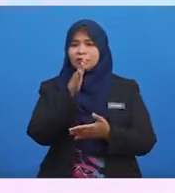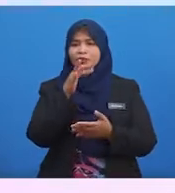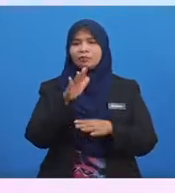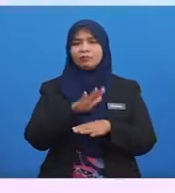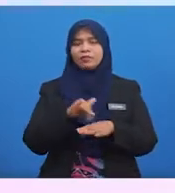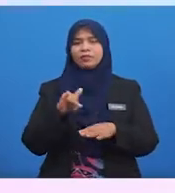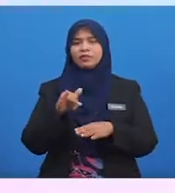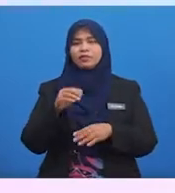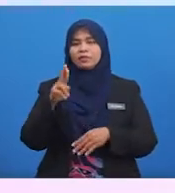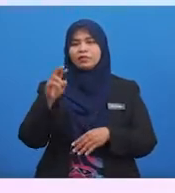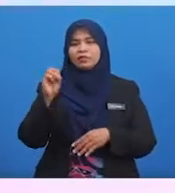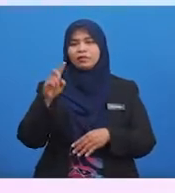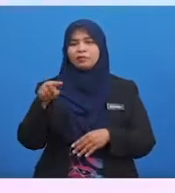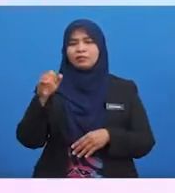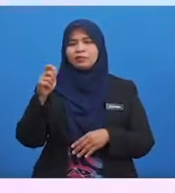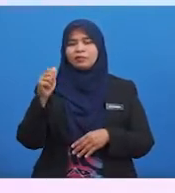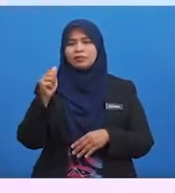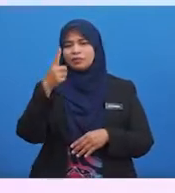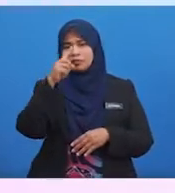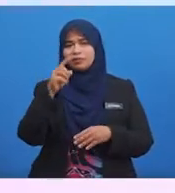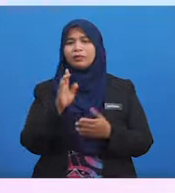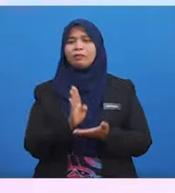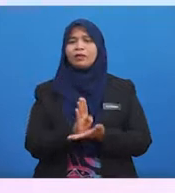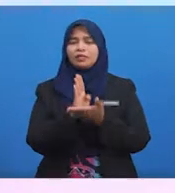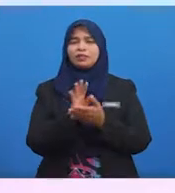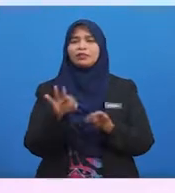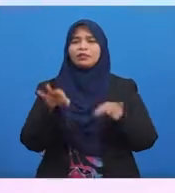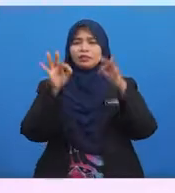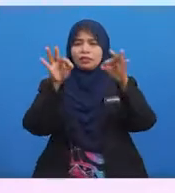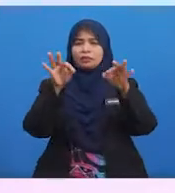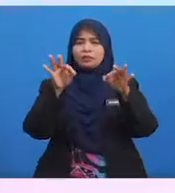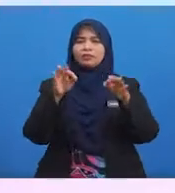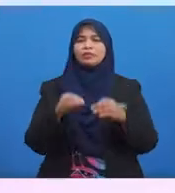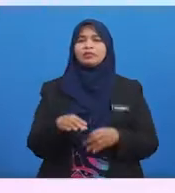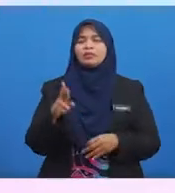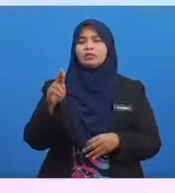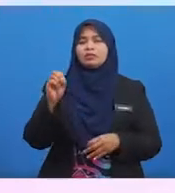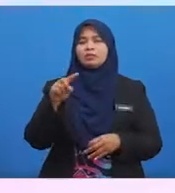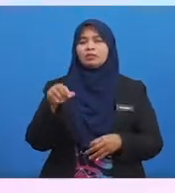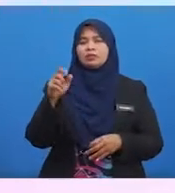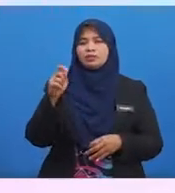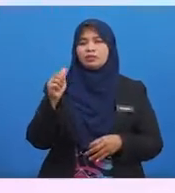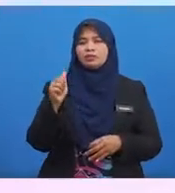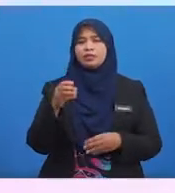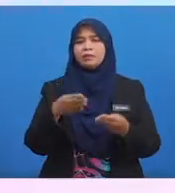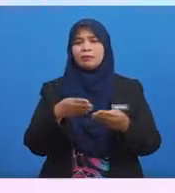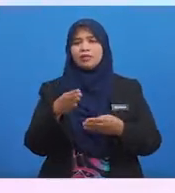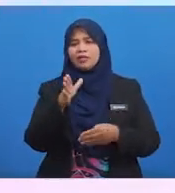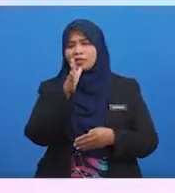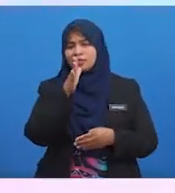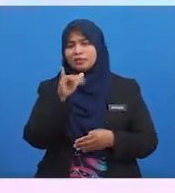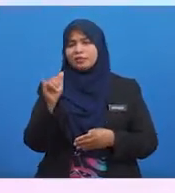untuk membantu menyidik pakaian rozita membalas ibunya dengan